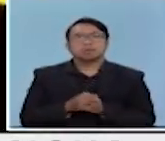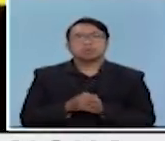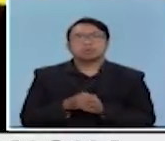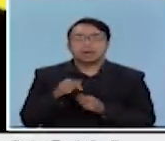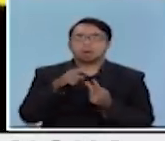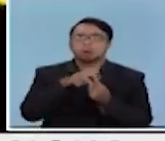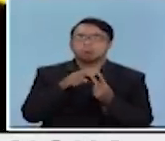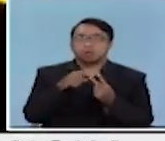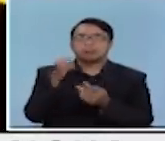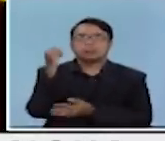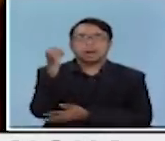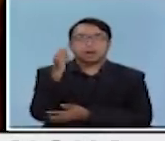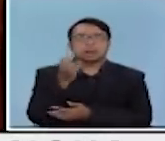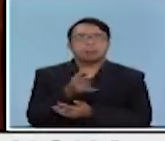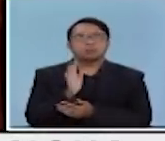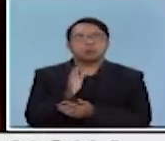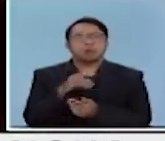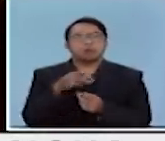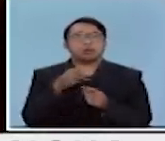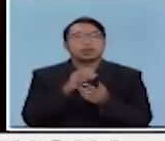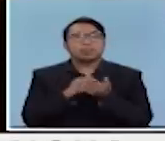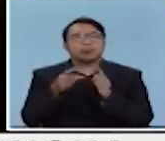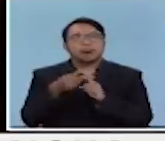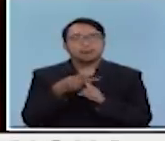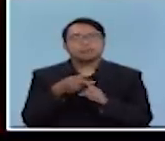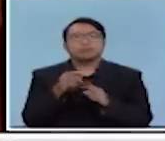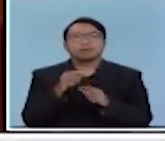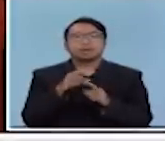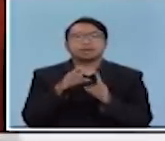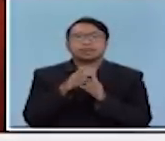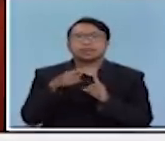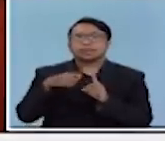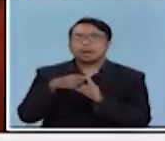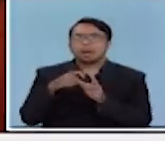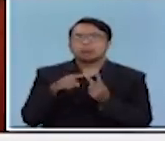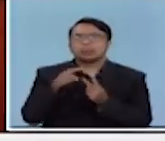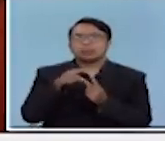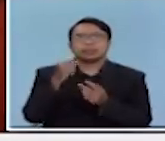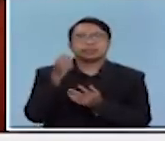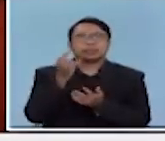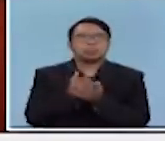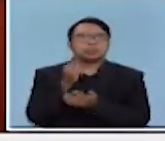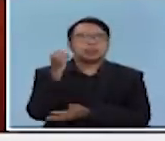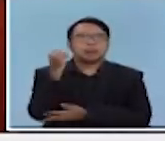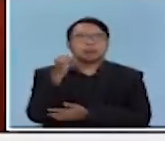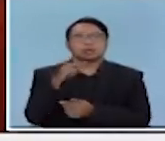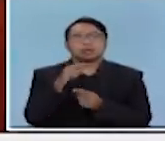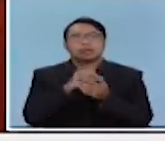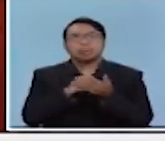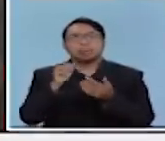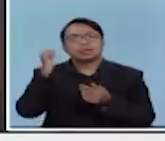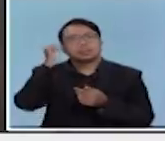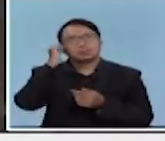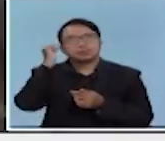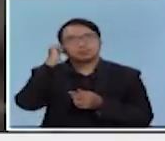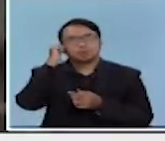inisial EP dan juga ada inisial DK. Dan 2 itu yang berperan sebagai ibu-ibu. di mana itu juga adalah